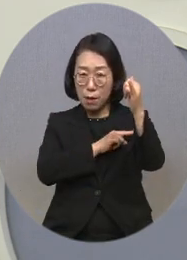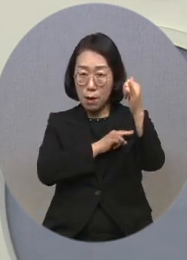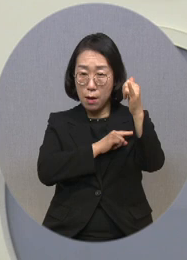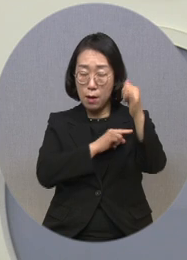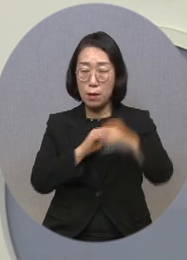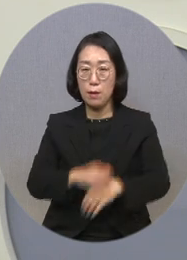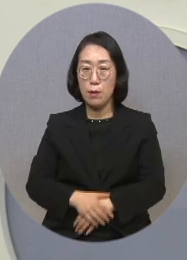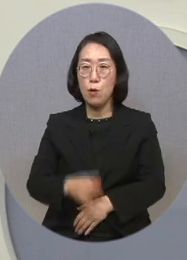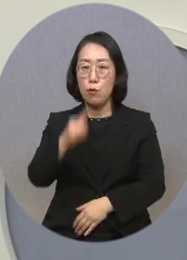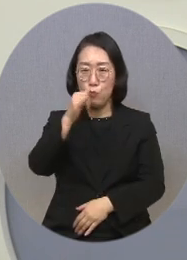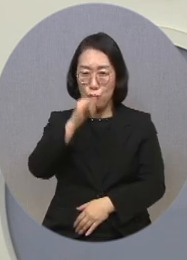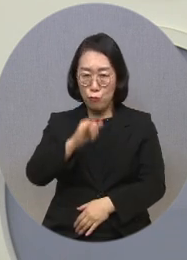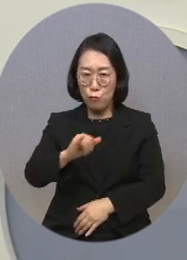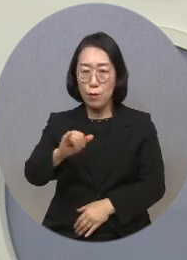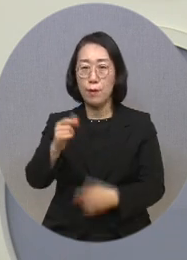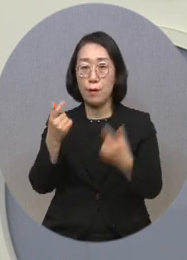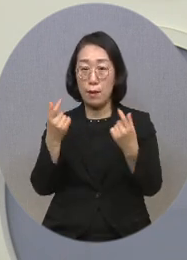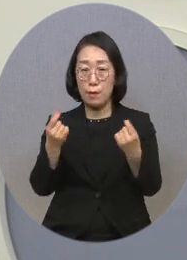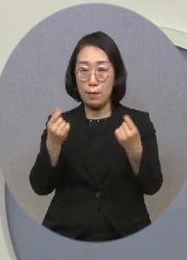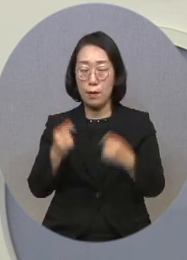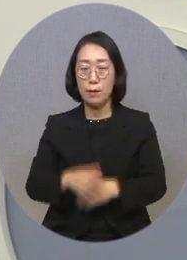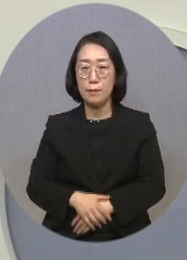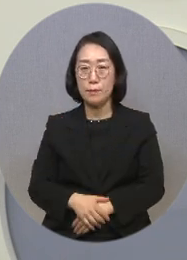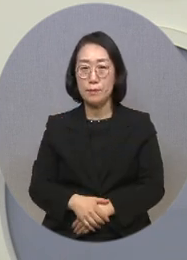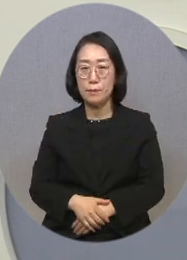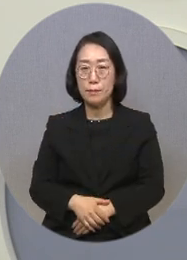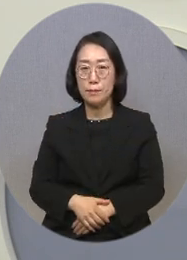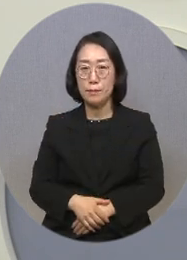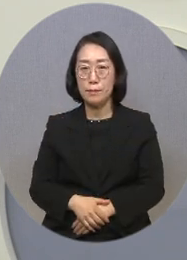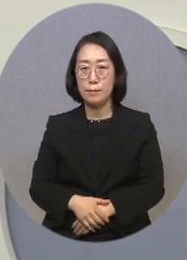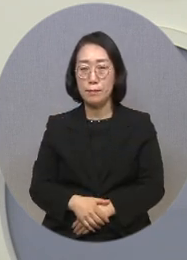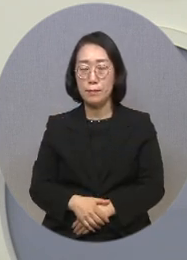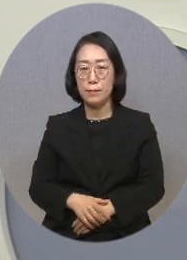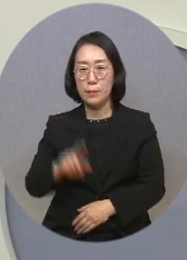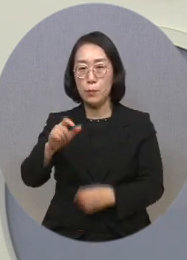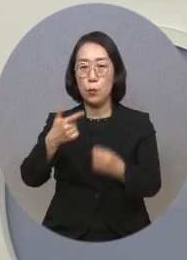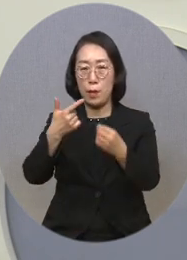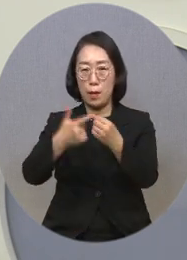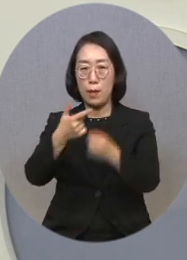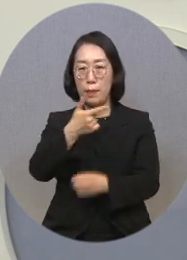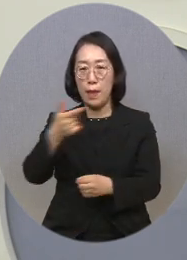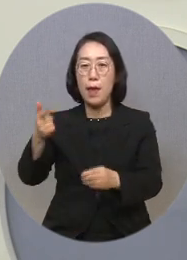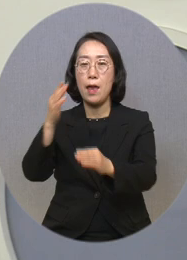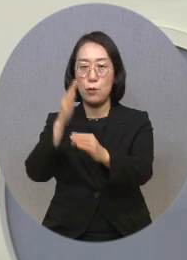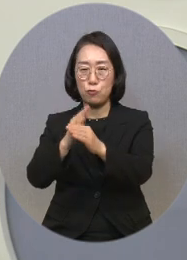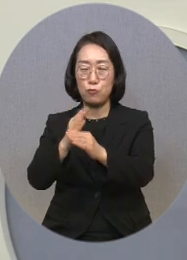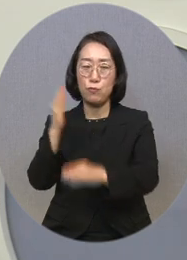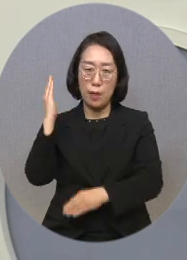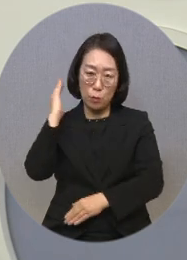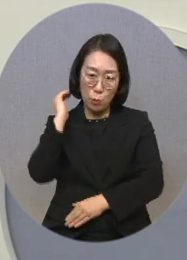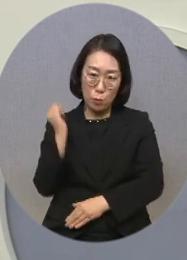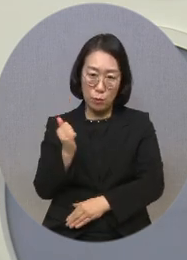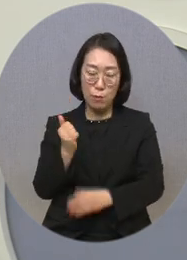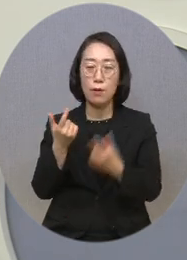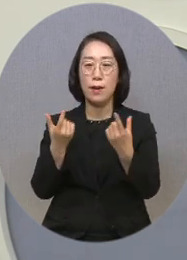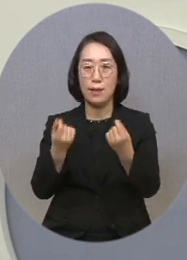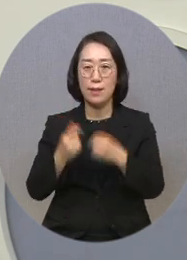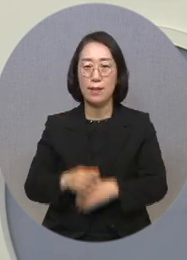이렇게 훌륭하시다 이렇게 남는 거는 15대 김대중 대통령이